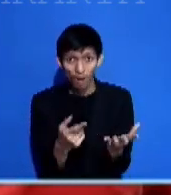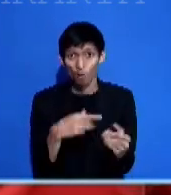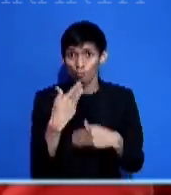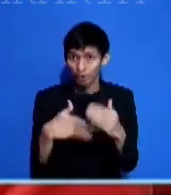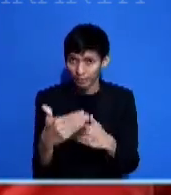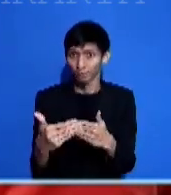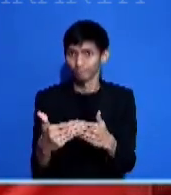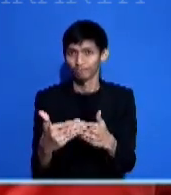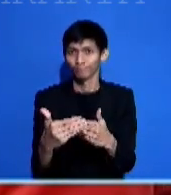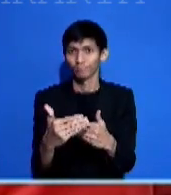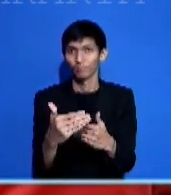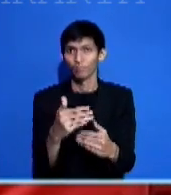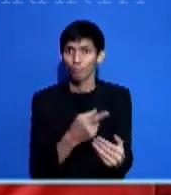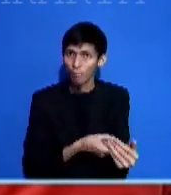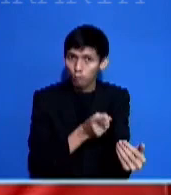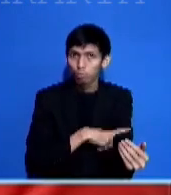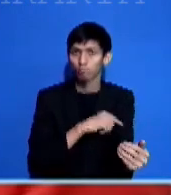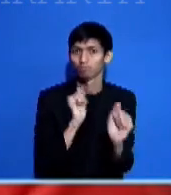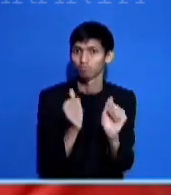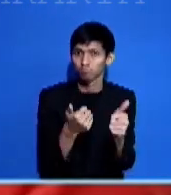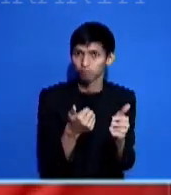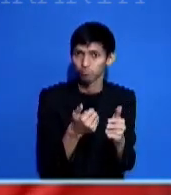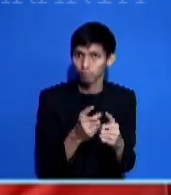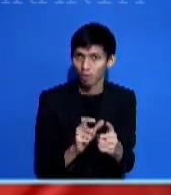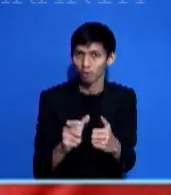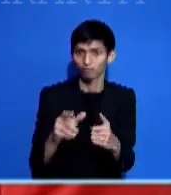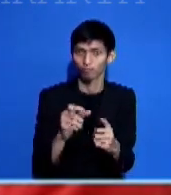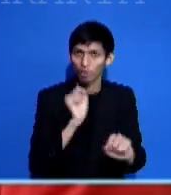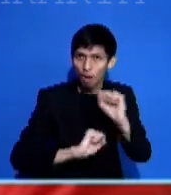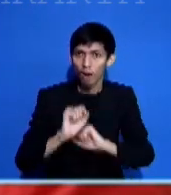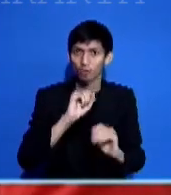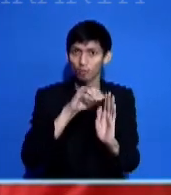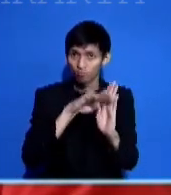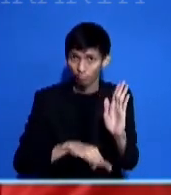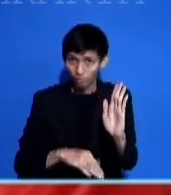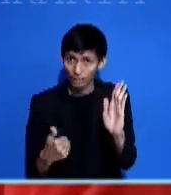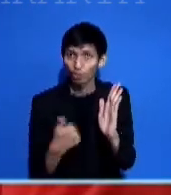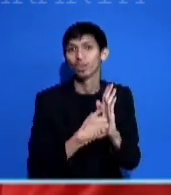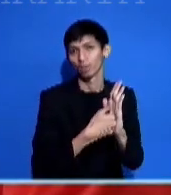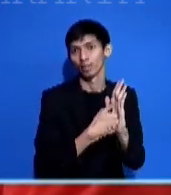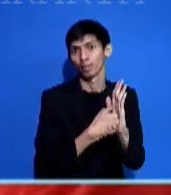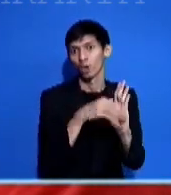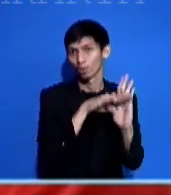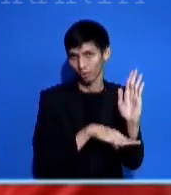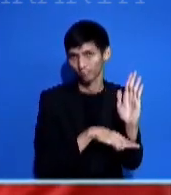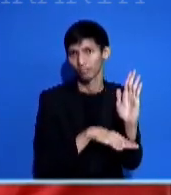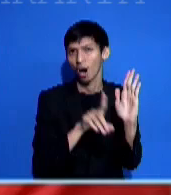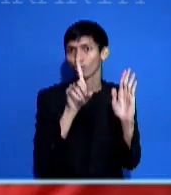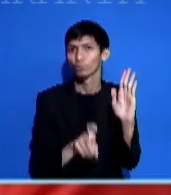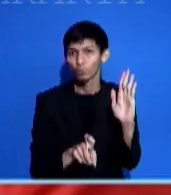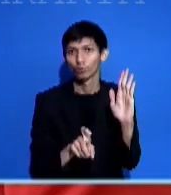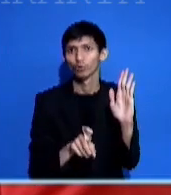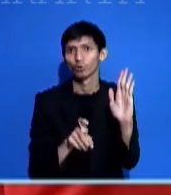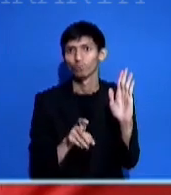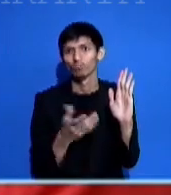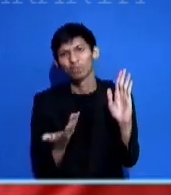cara. Potensinya bisa ada pelaksanaan tidak sesuai dengan aturan main. Ketidaktaatan pada prosedur itu bisa terjadi di